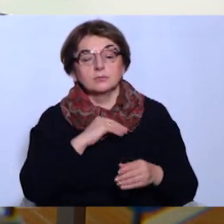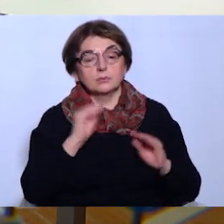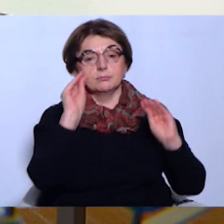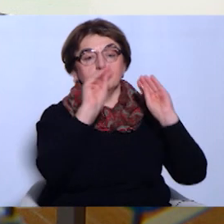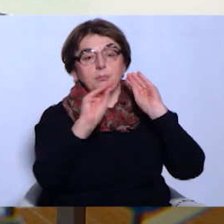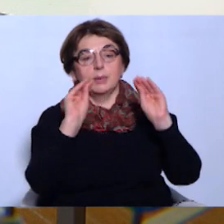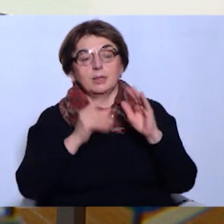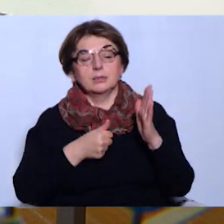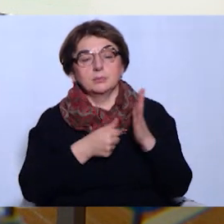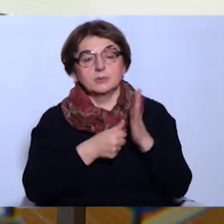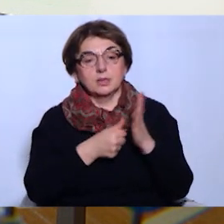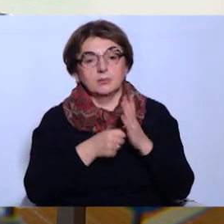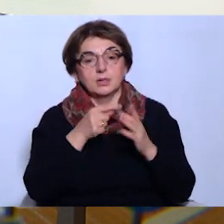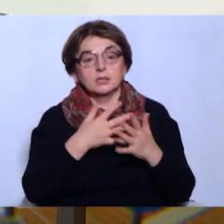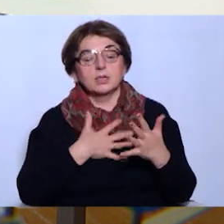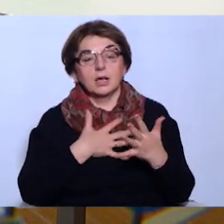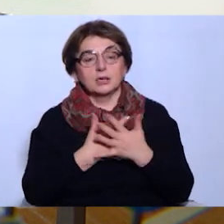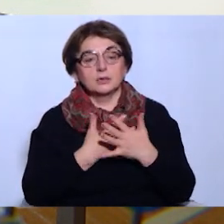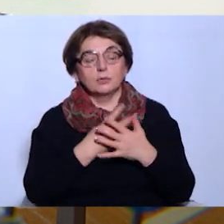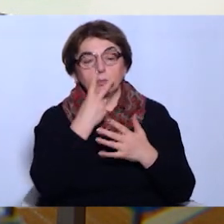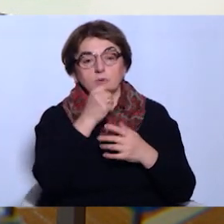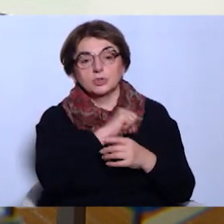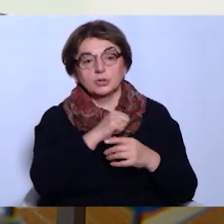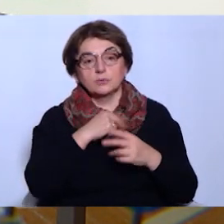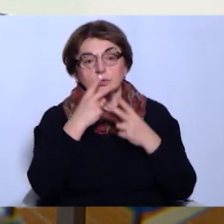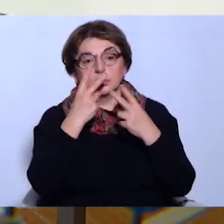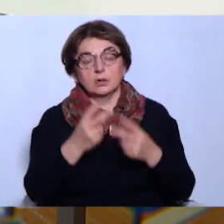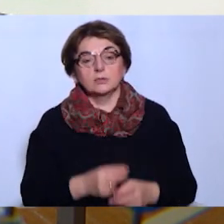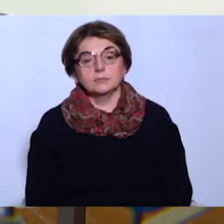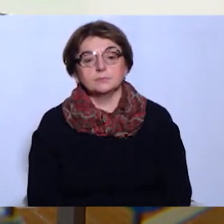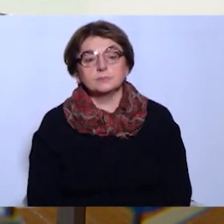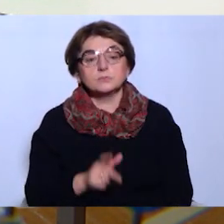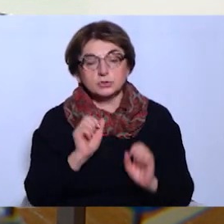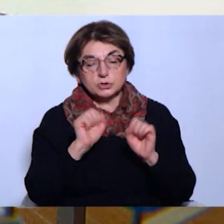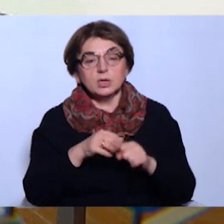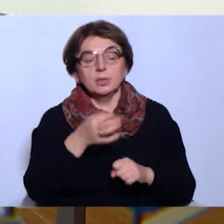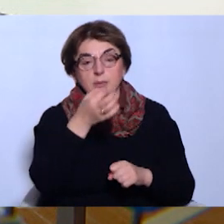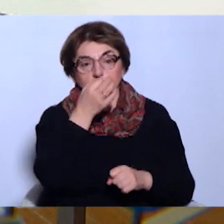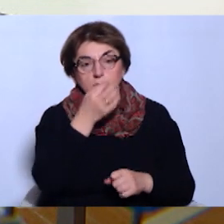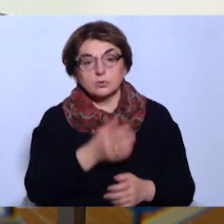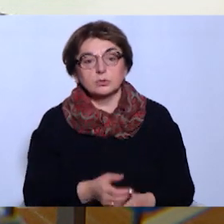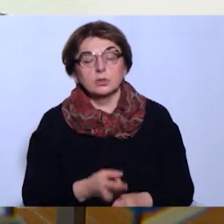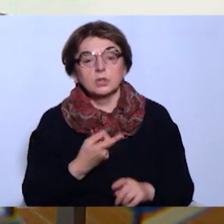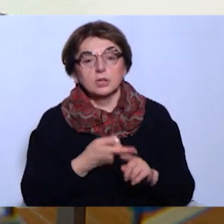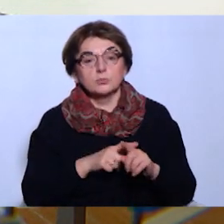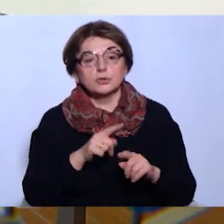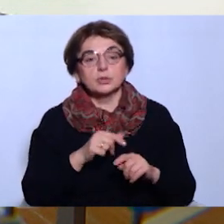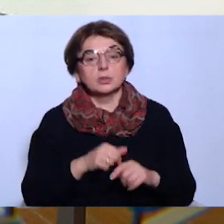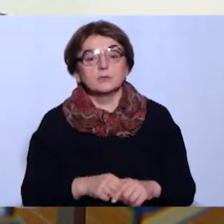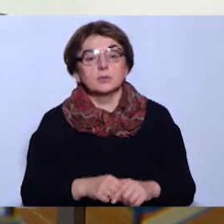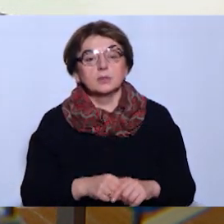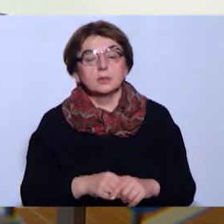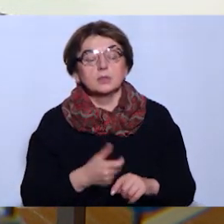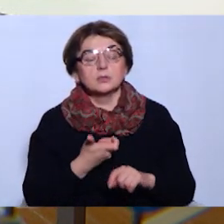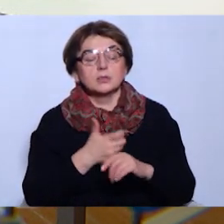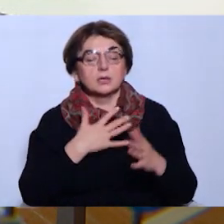ბარათების საშუალებით. მე მაინც მინდა რომ ეს აქტივობა შენც დაგანახო. იქნებ მოგვეწონოს. იმიტომ რომ ჩვენ ამას